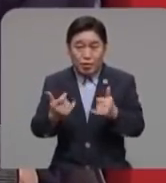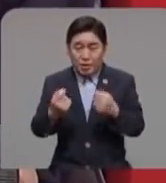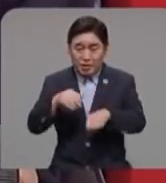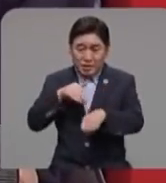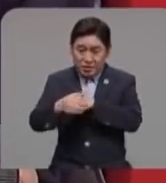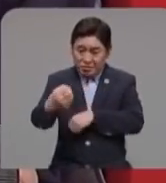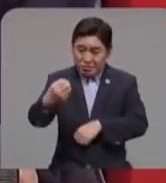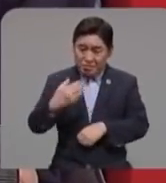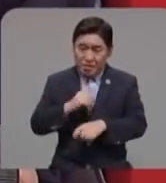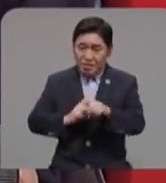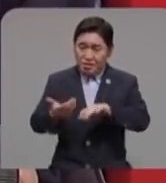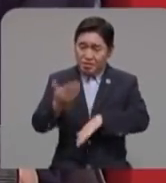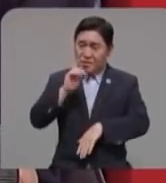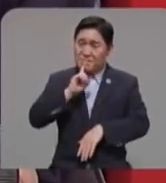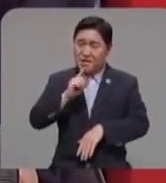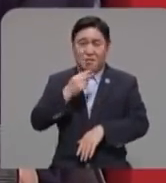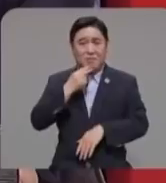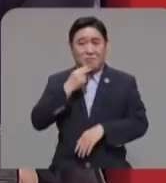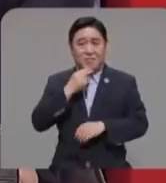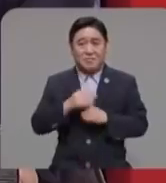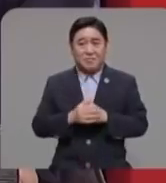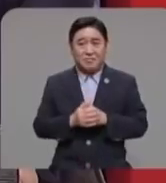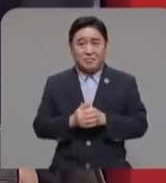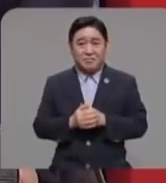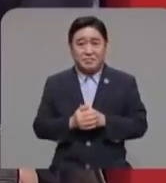그래 이야기하니까 더 이상 할 말이 없네요.